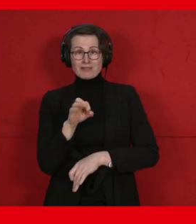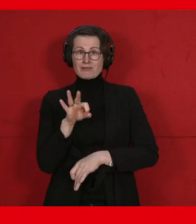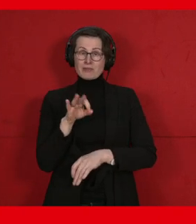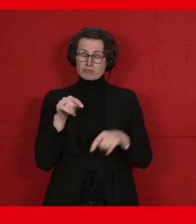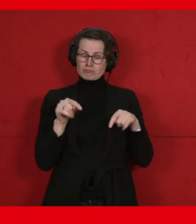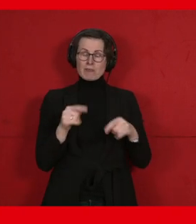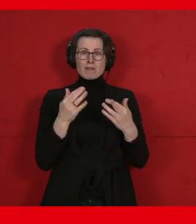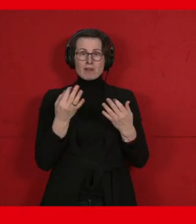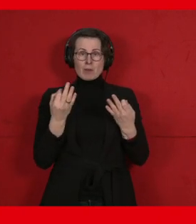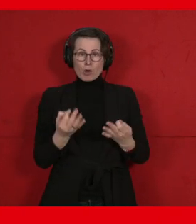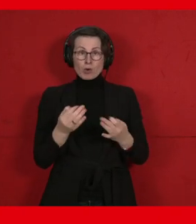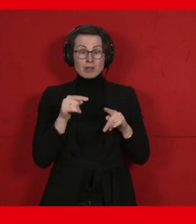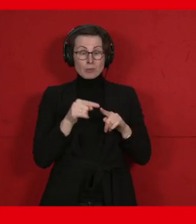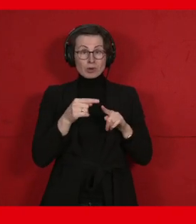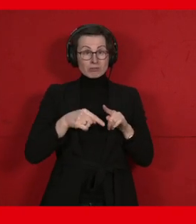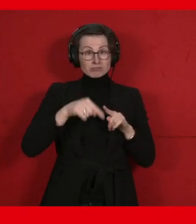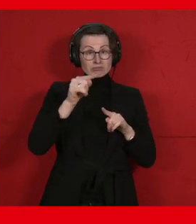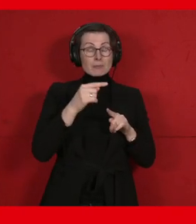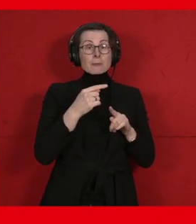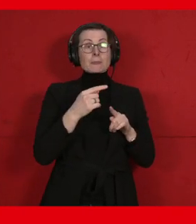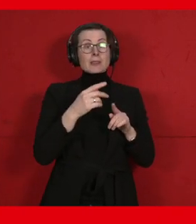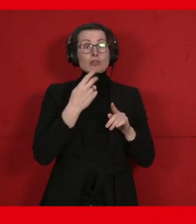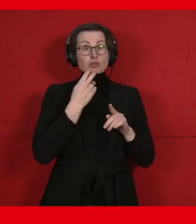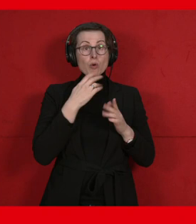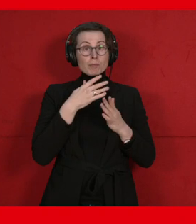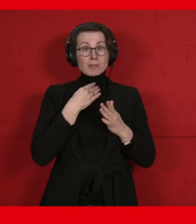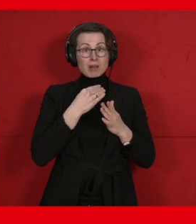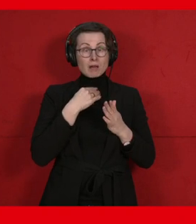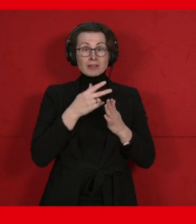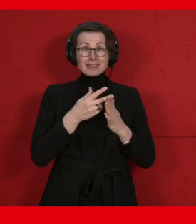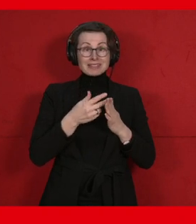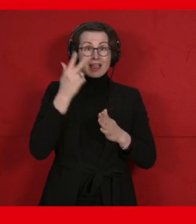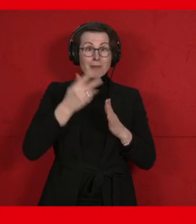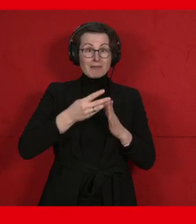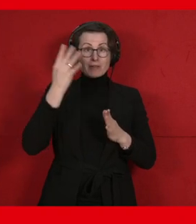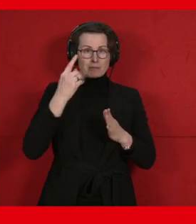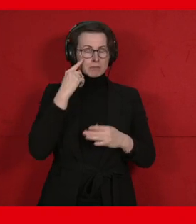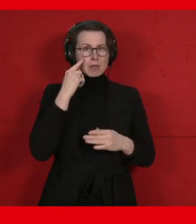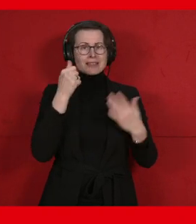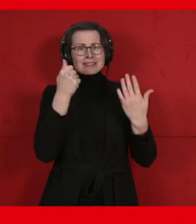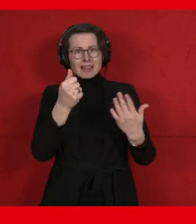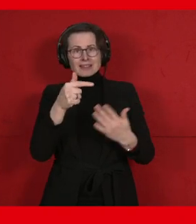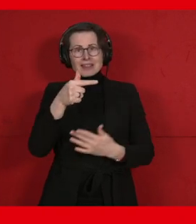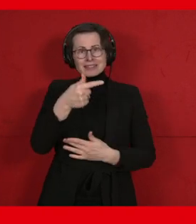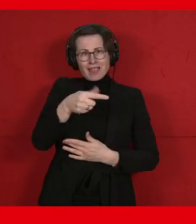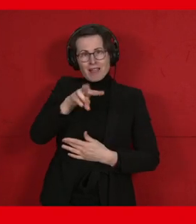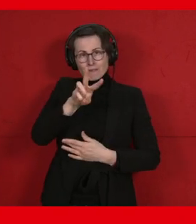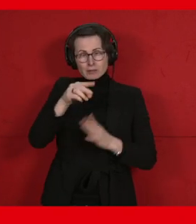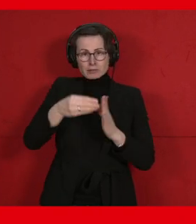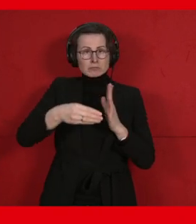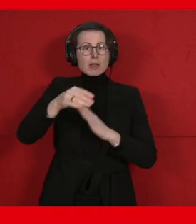Ludwigshafen ungefähr eine Verdrei- bis Vervierfachung des Strombedarfs. Wir haben heute 6 Terawattstunden und wir brauchen dann künftig